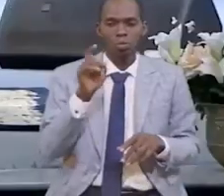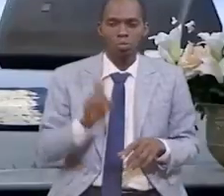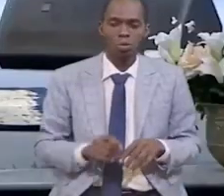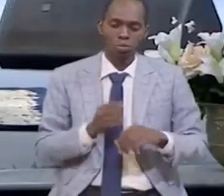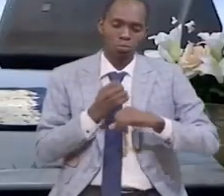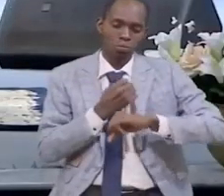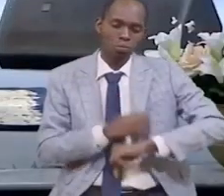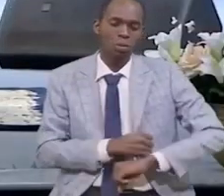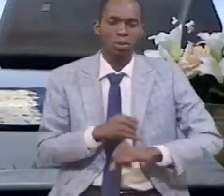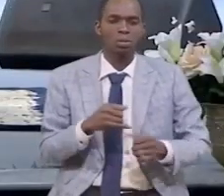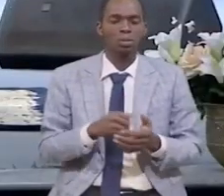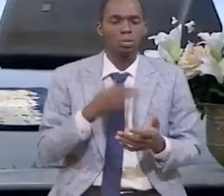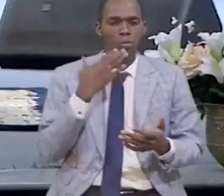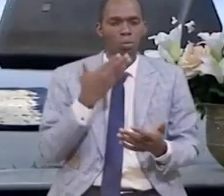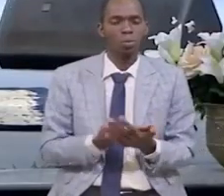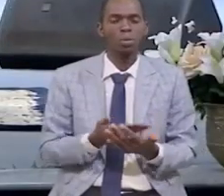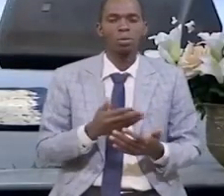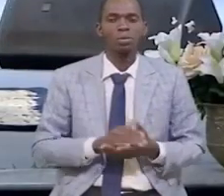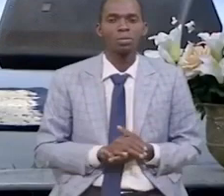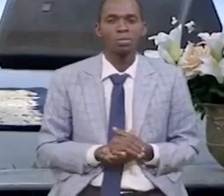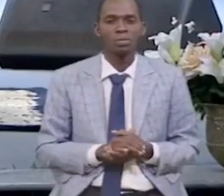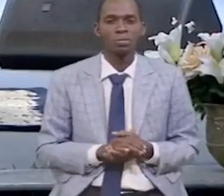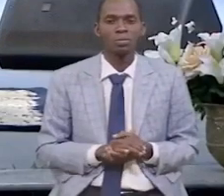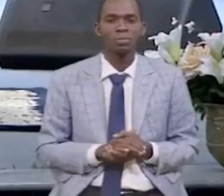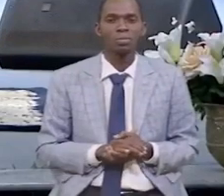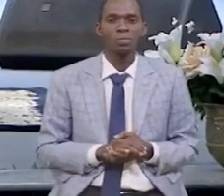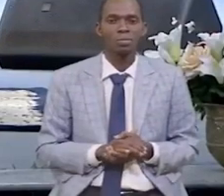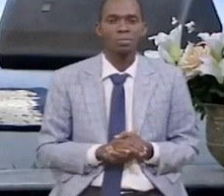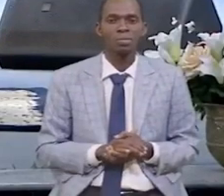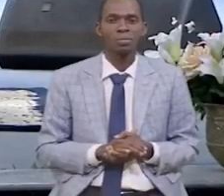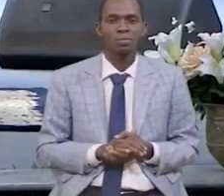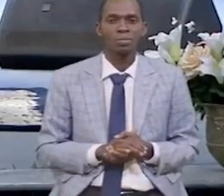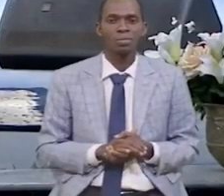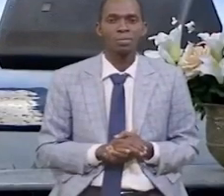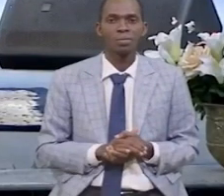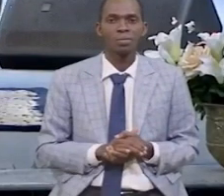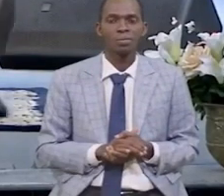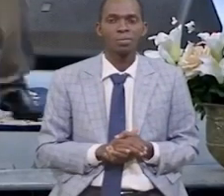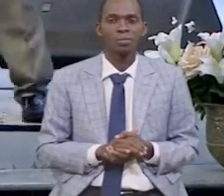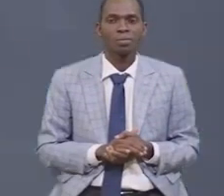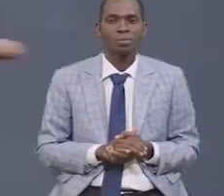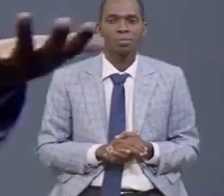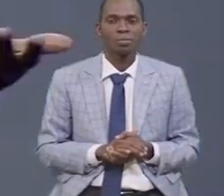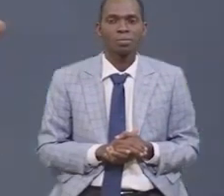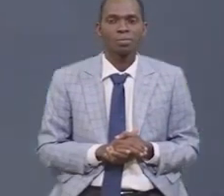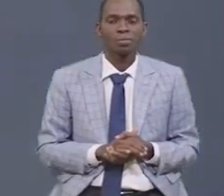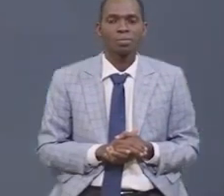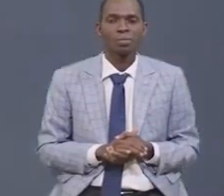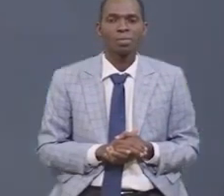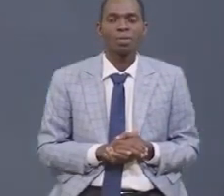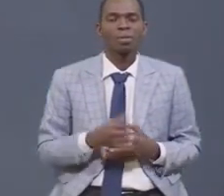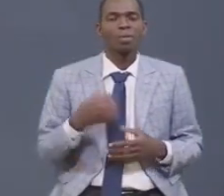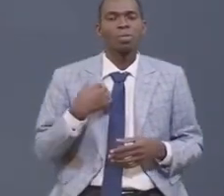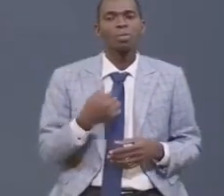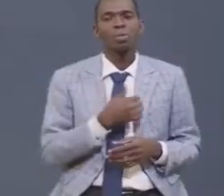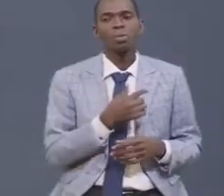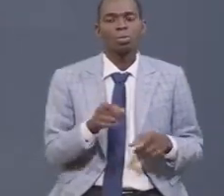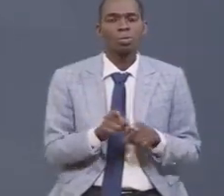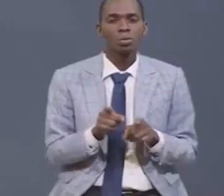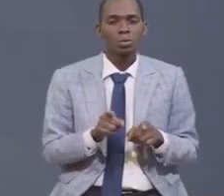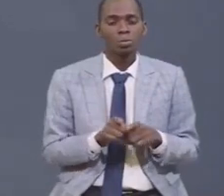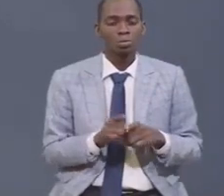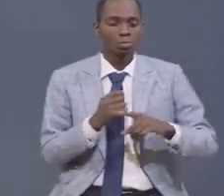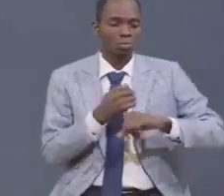యొక్క పిలుపు మీ జీవితానికి సంబంధించిన యామకమైన నిధిగా ఉంటుంది గనుక దాన్ని మీరు గమనించుకోవాలి. వాచ్ ఓవర్ అవర్